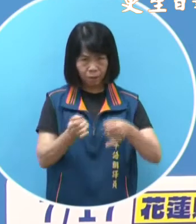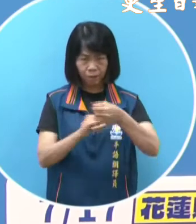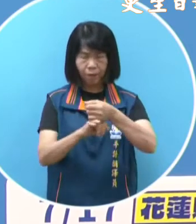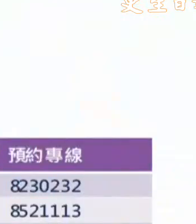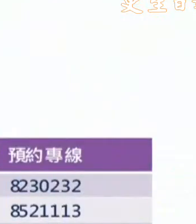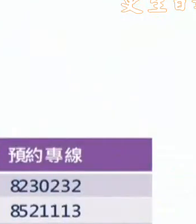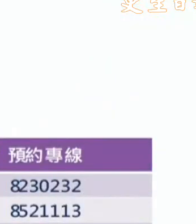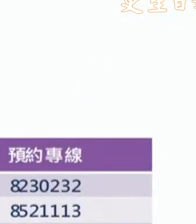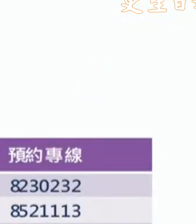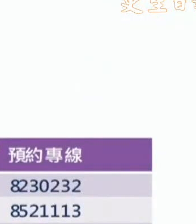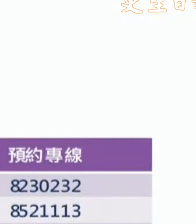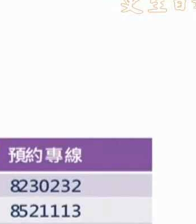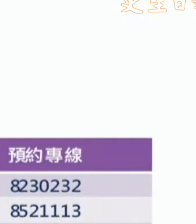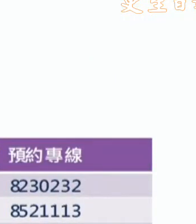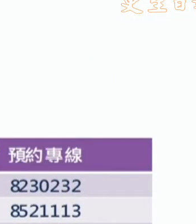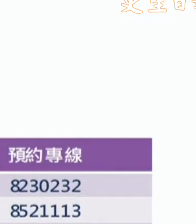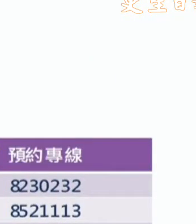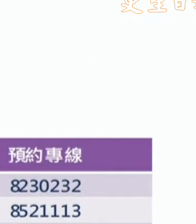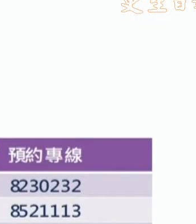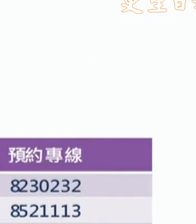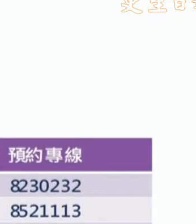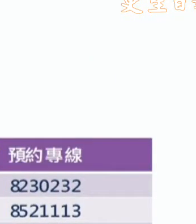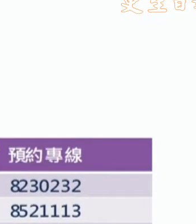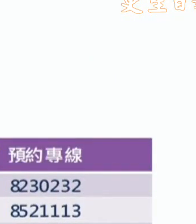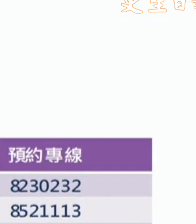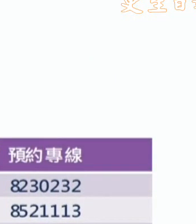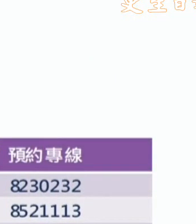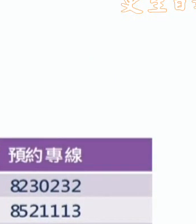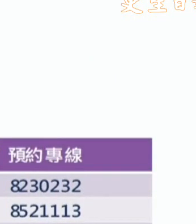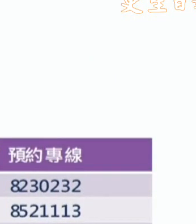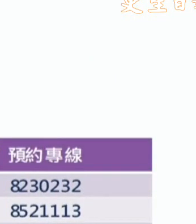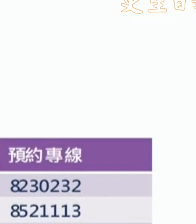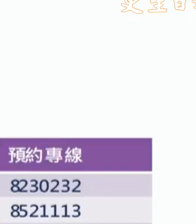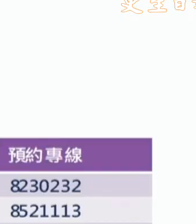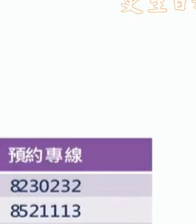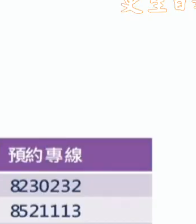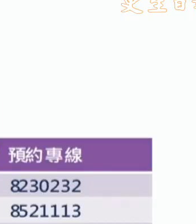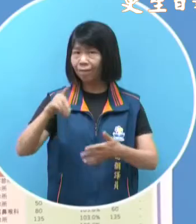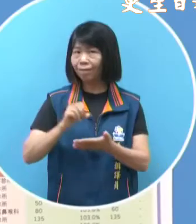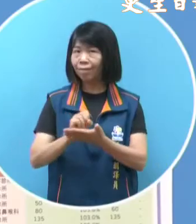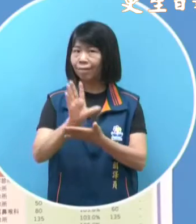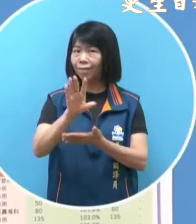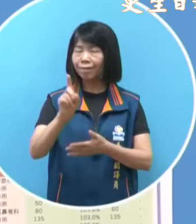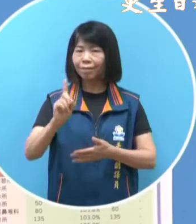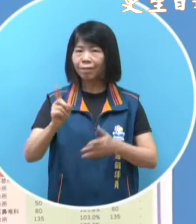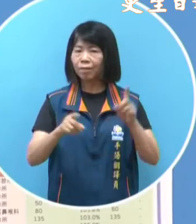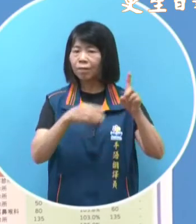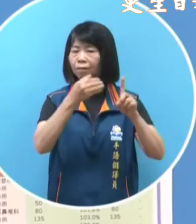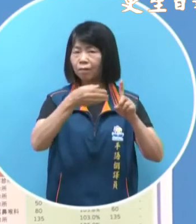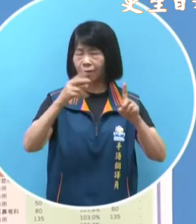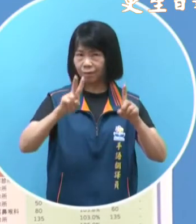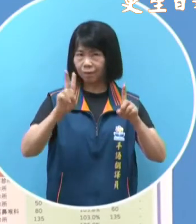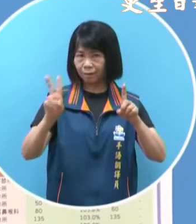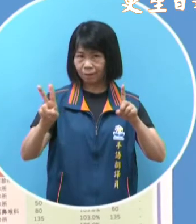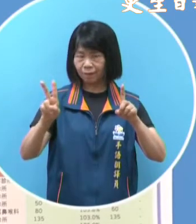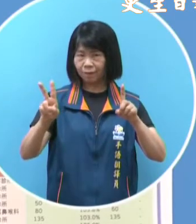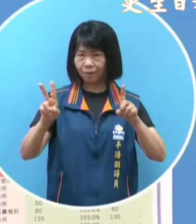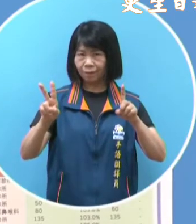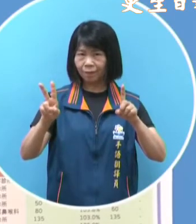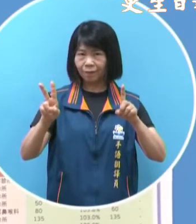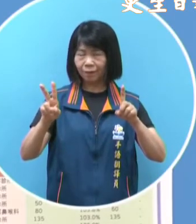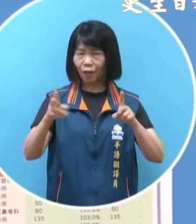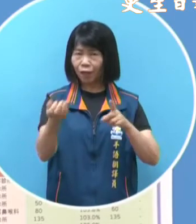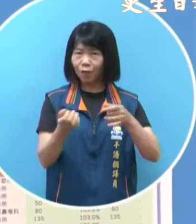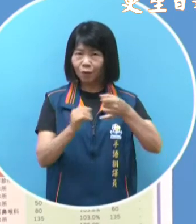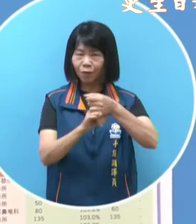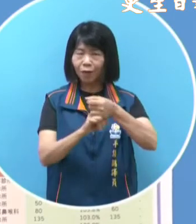因为这个针剂有限，所以一定要预约。 在1922那个预